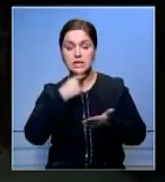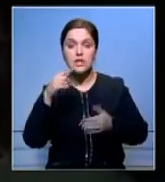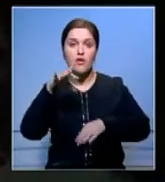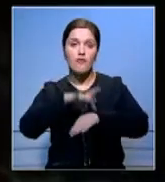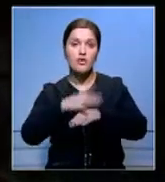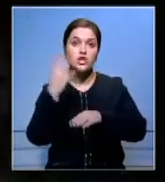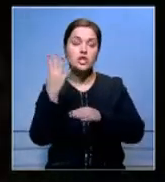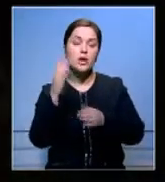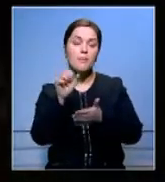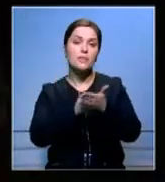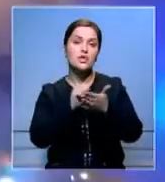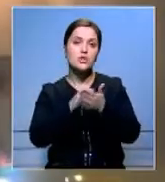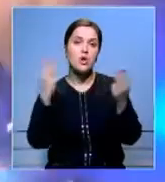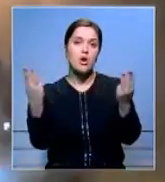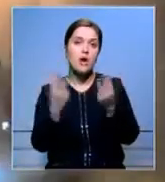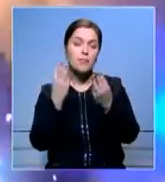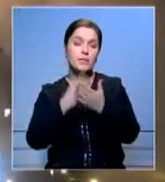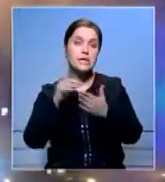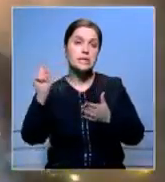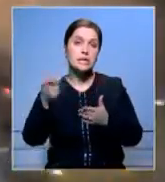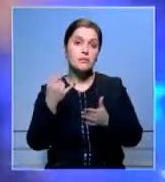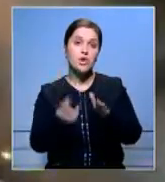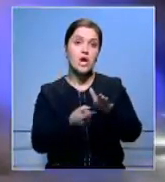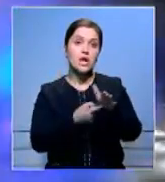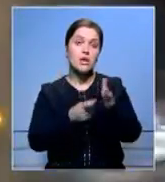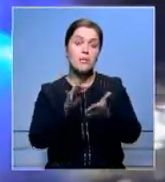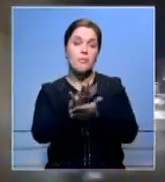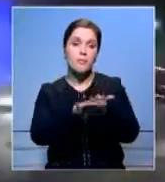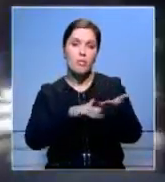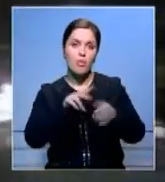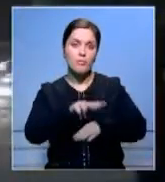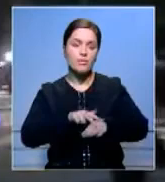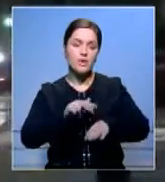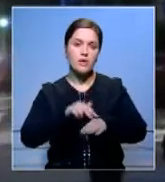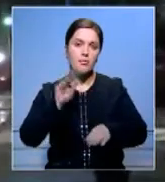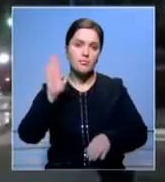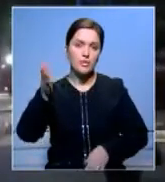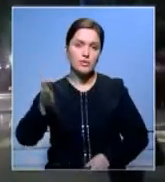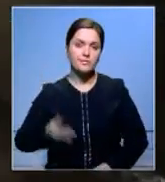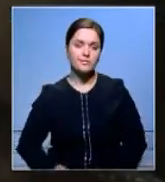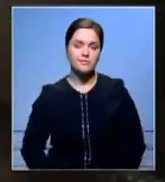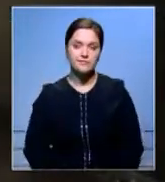склада полипропиленовой продукции. Теперь расследование продолжат правоохранительные органы.